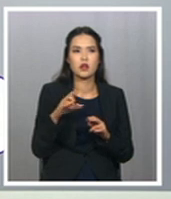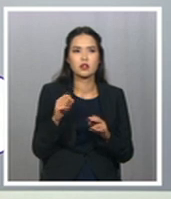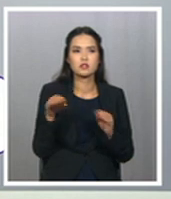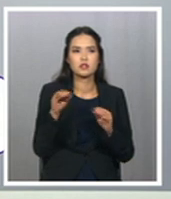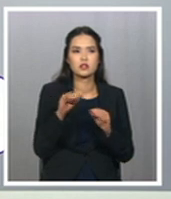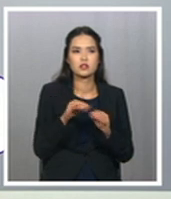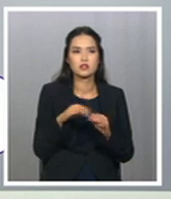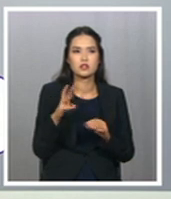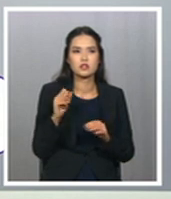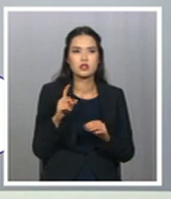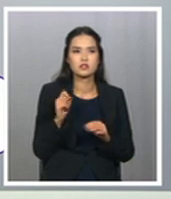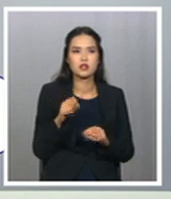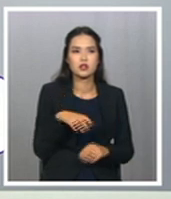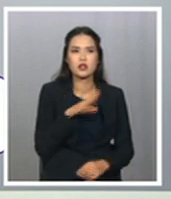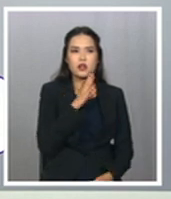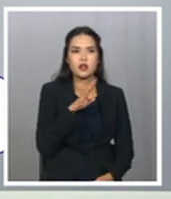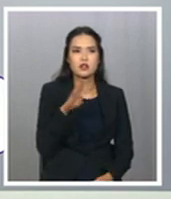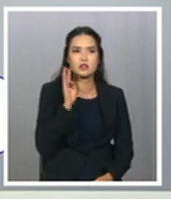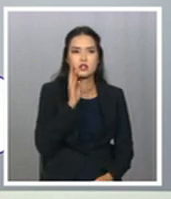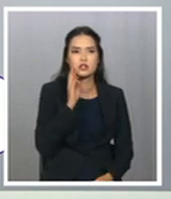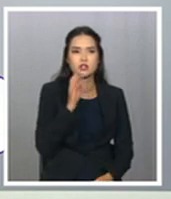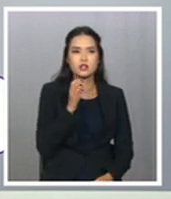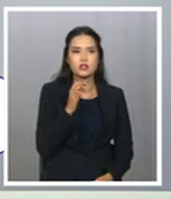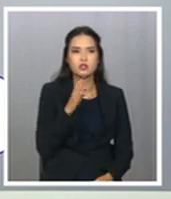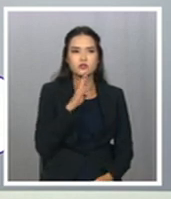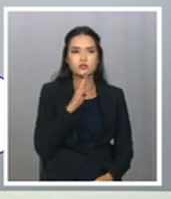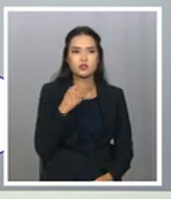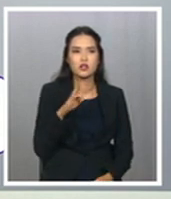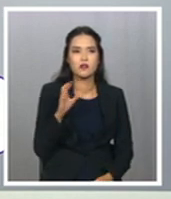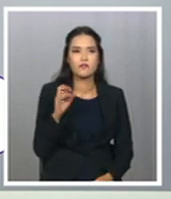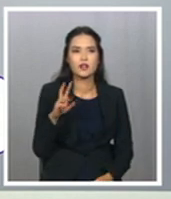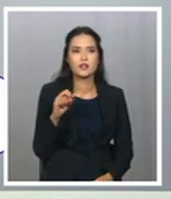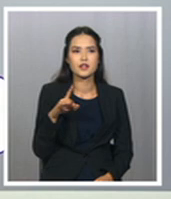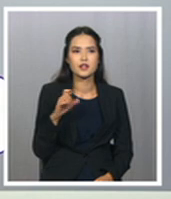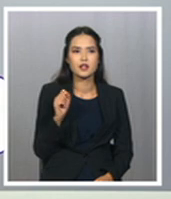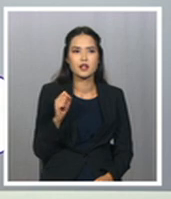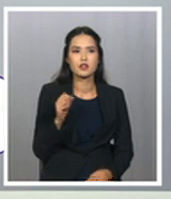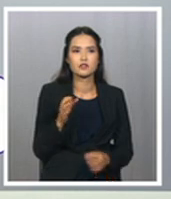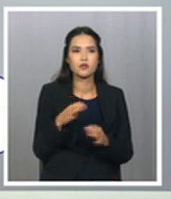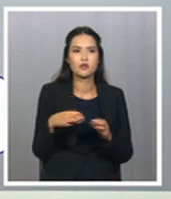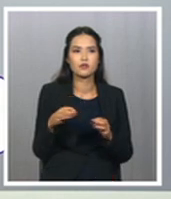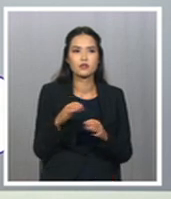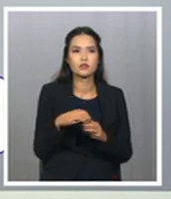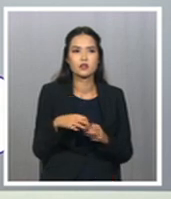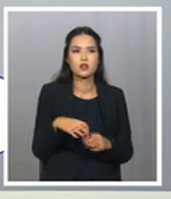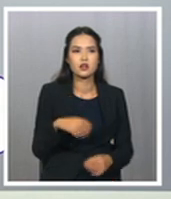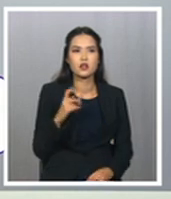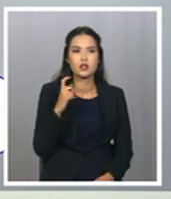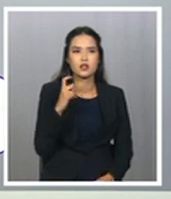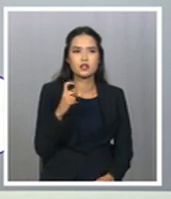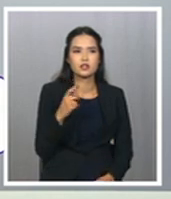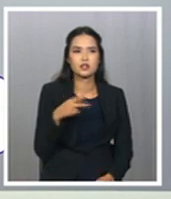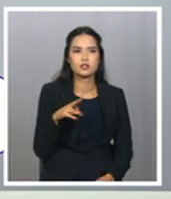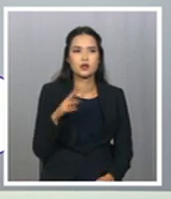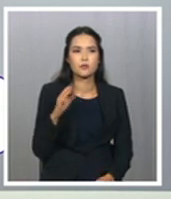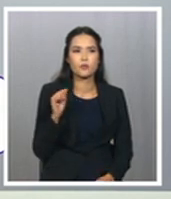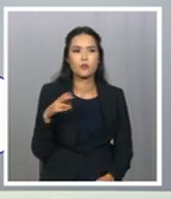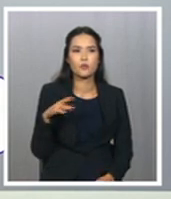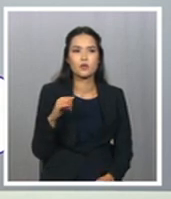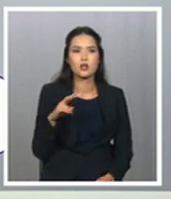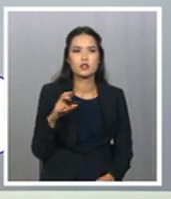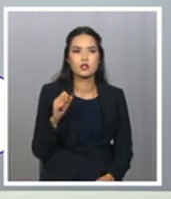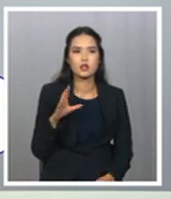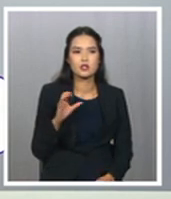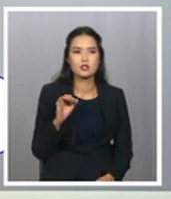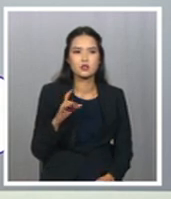белгілейміз. Келесі аналық жыныс ол Венераның қолайнасы деп аталады. Келесі белгі ол будандастыру,